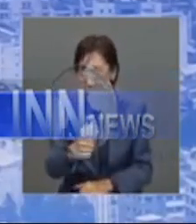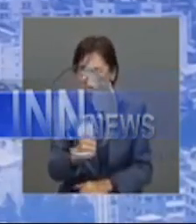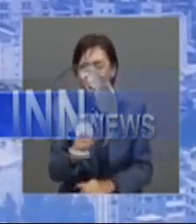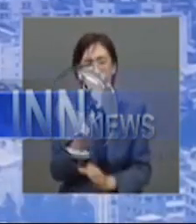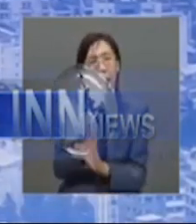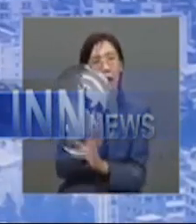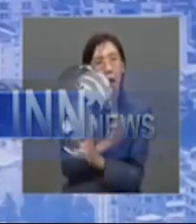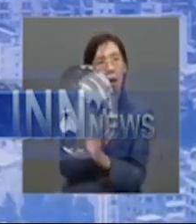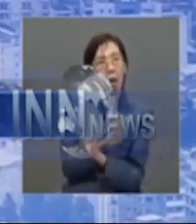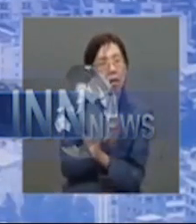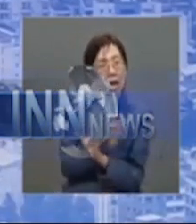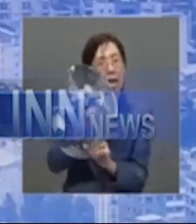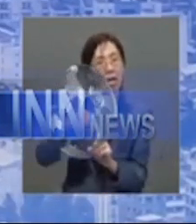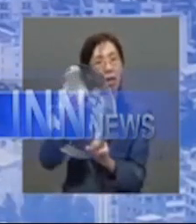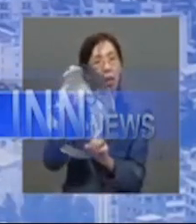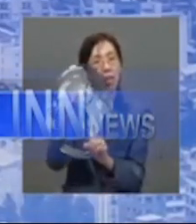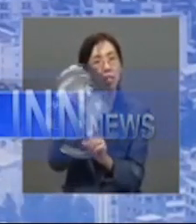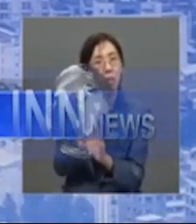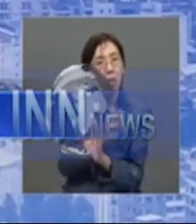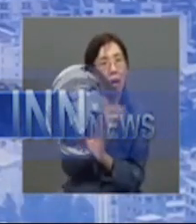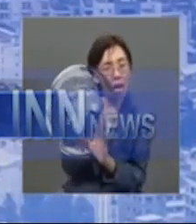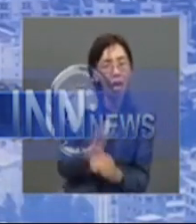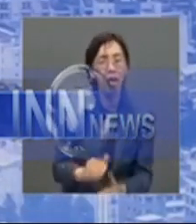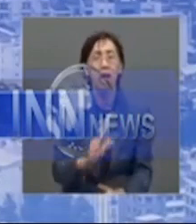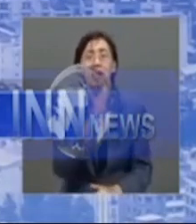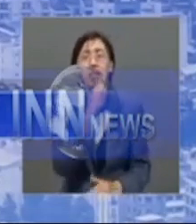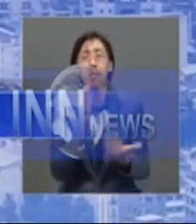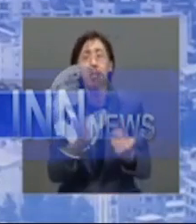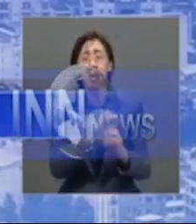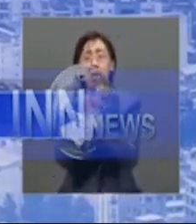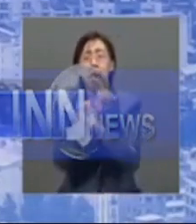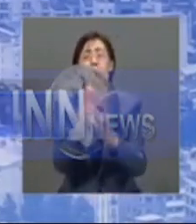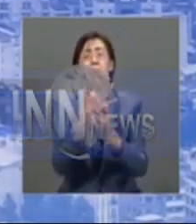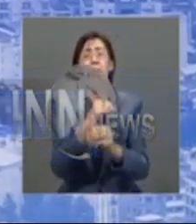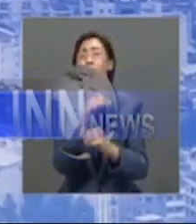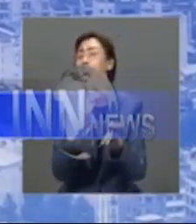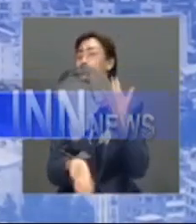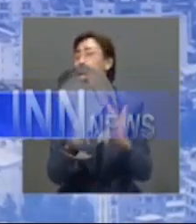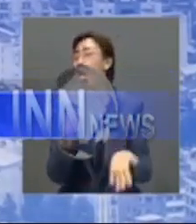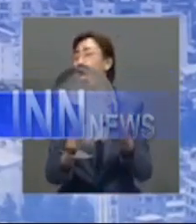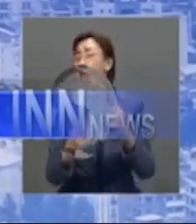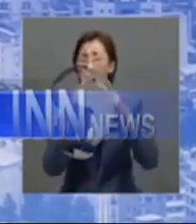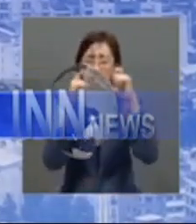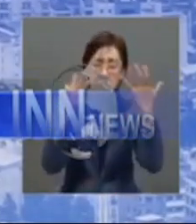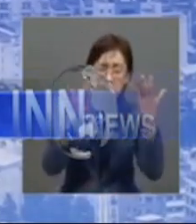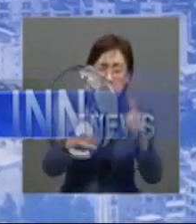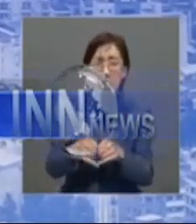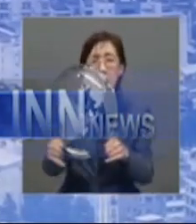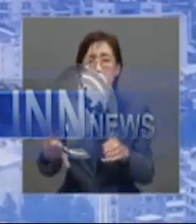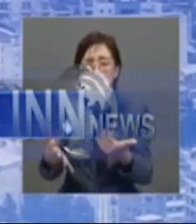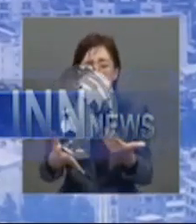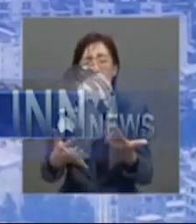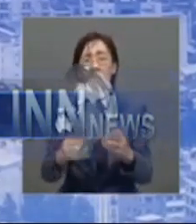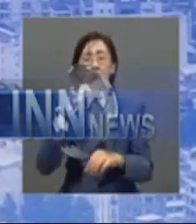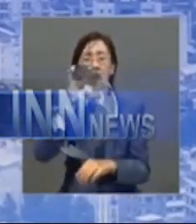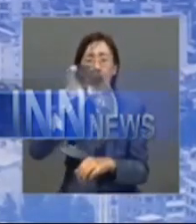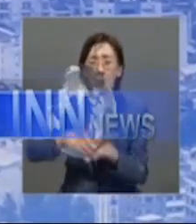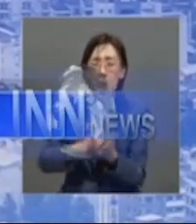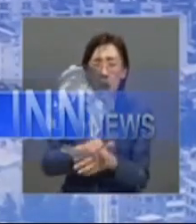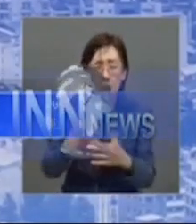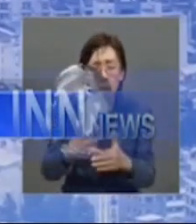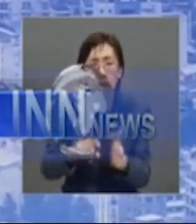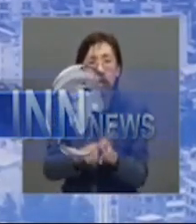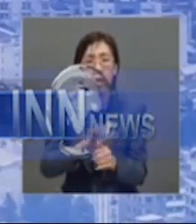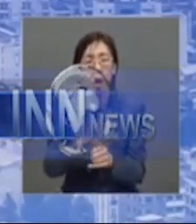ติหน้าที่ด้วยความเสียสละทำให้ประชาชนปลอดภัยบรรเทาความเดือดร้อนในเรื่องค่าครองชีพค่าใช้จ่ายวิถีชีวิตของประชาช